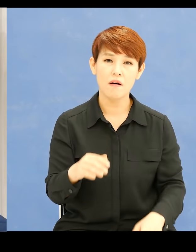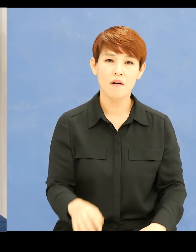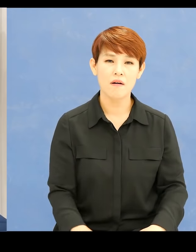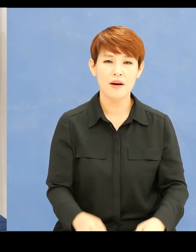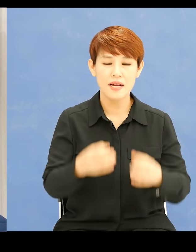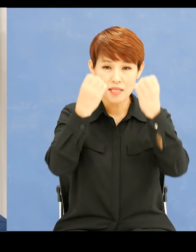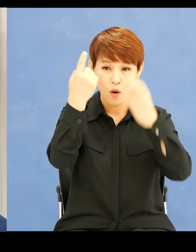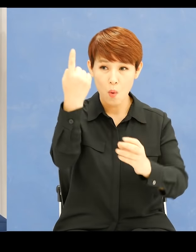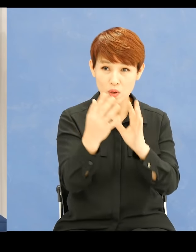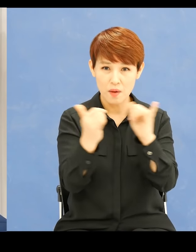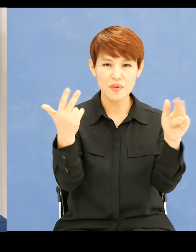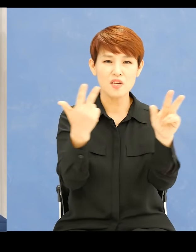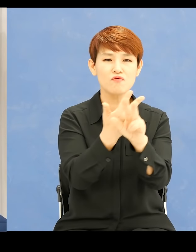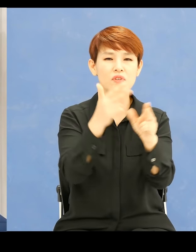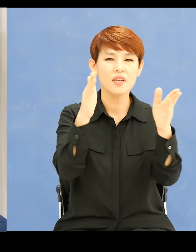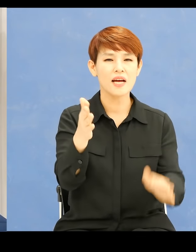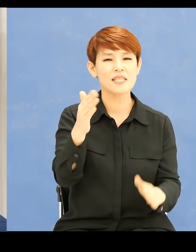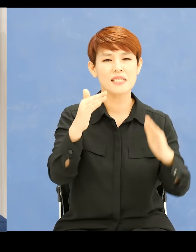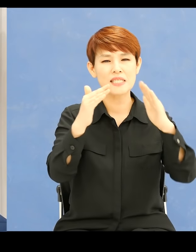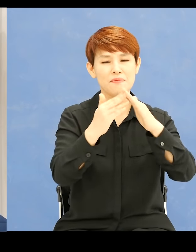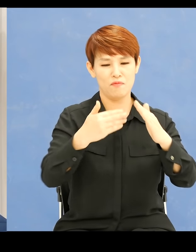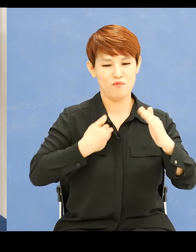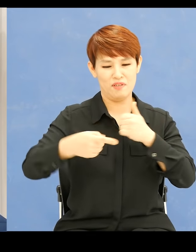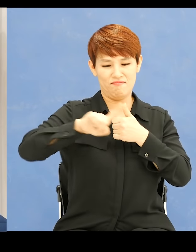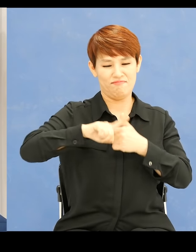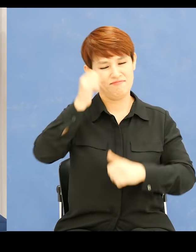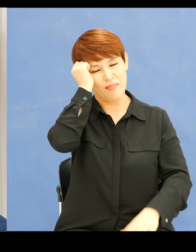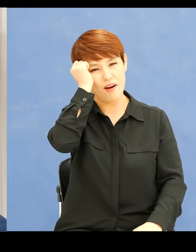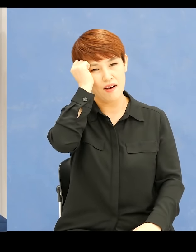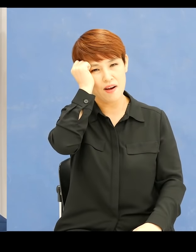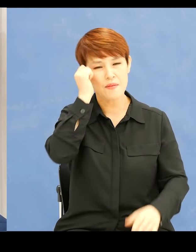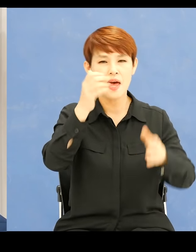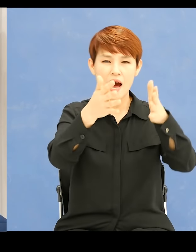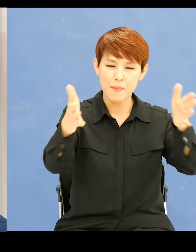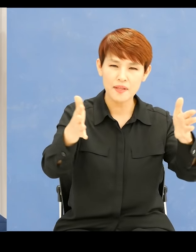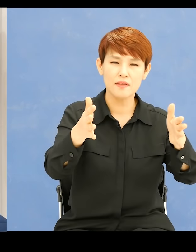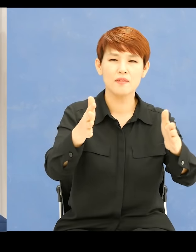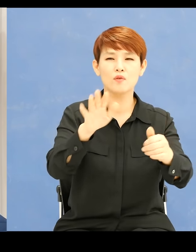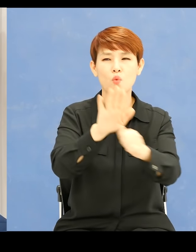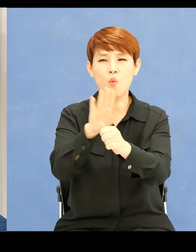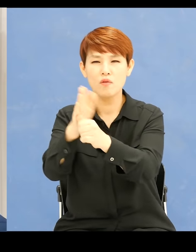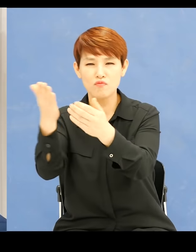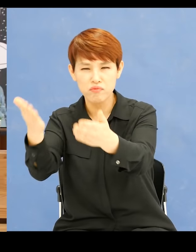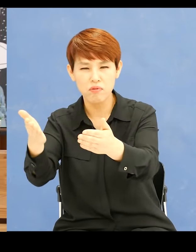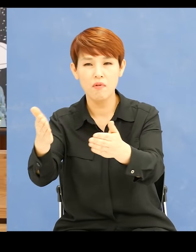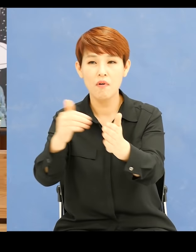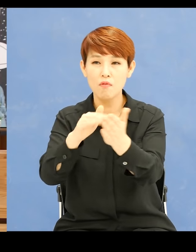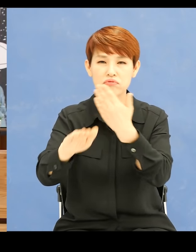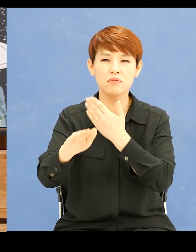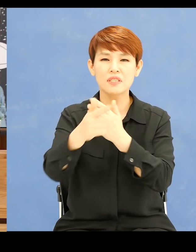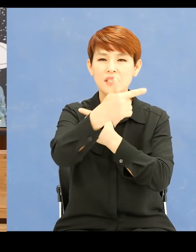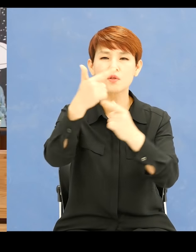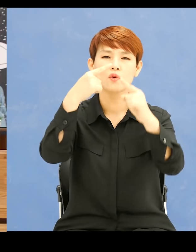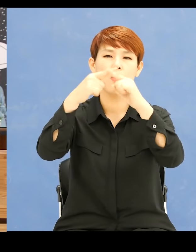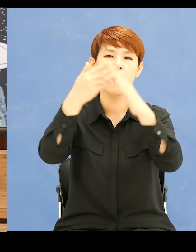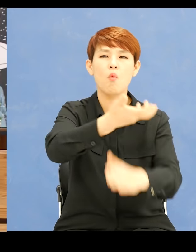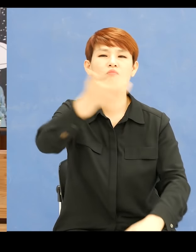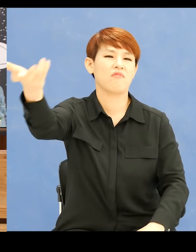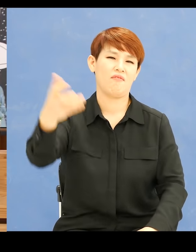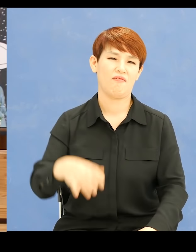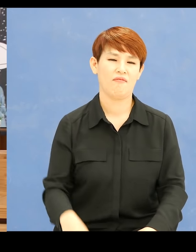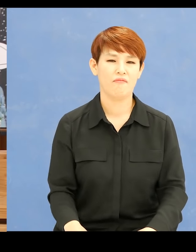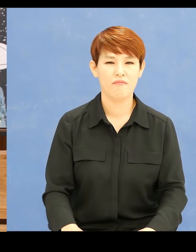분은 이제 일주일 저희 집에 지내야 되는 거고 네. 그때 이제 아파트도 알아드리고 하면은 이제 옮기게 네네, 되고 옮기시고. 하면은 이제 나중에 이제 또 큰 교회로 가시게 되는 거고. 저도 공항에 많이 나갔었어요.